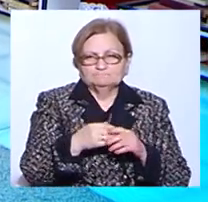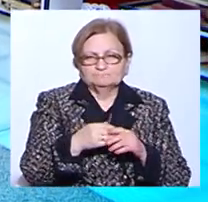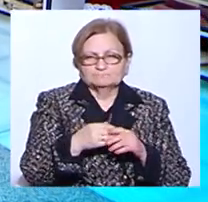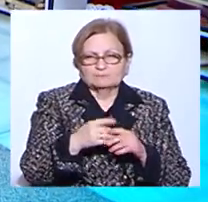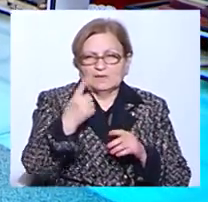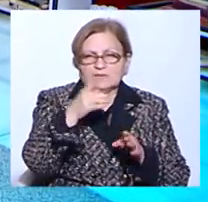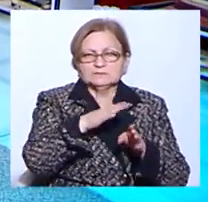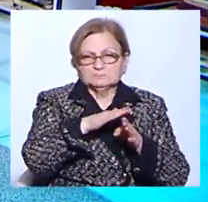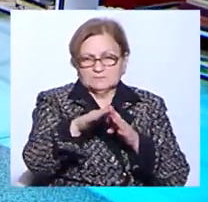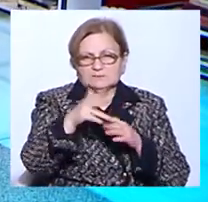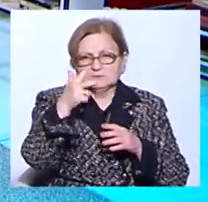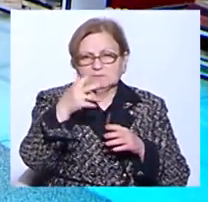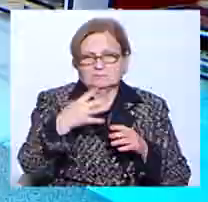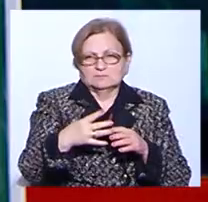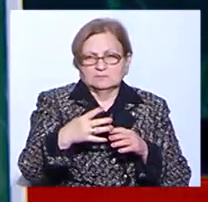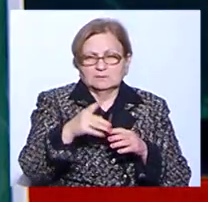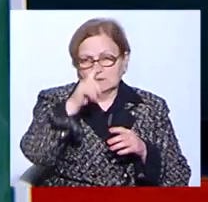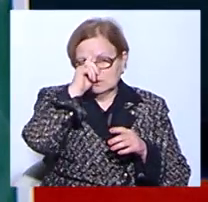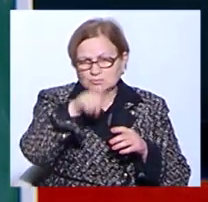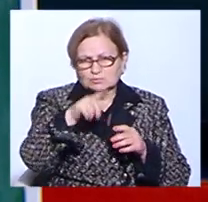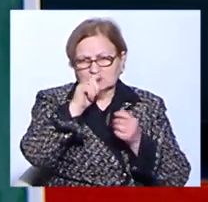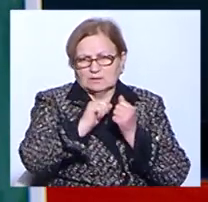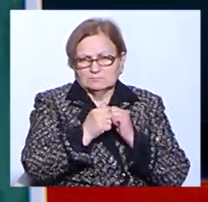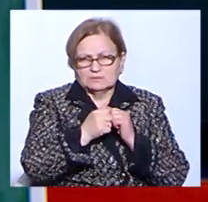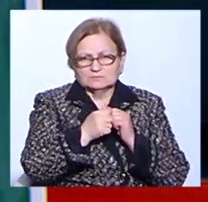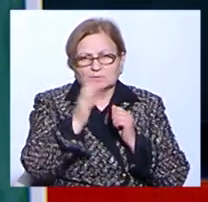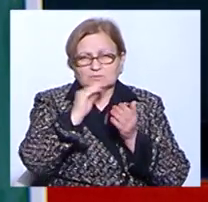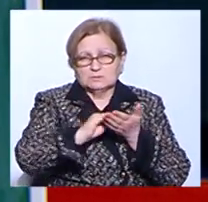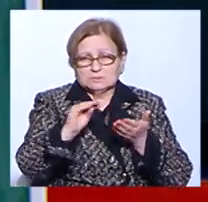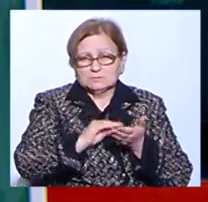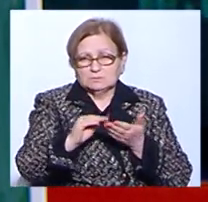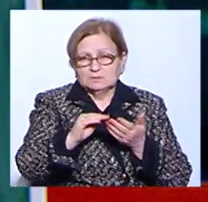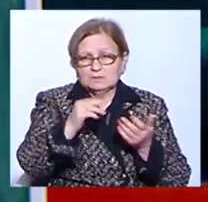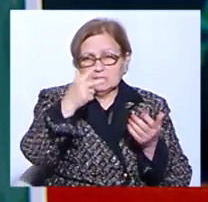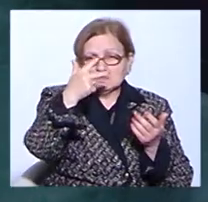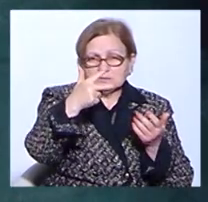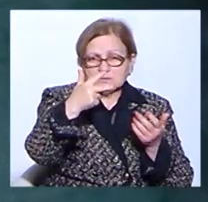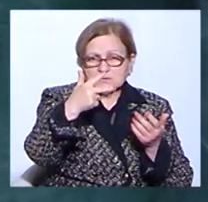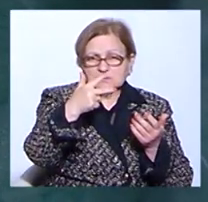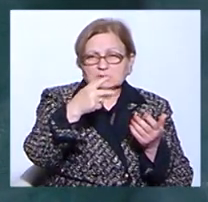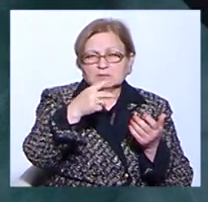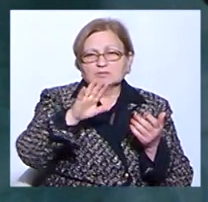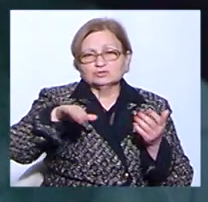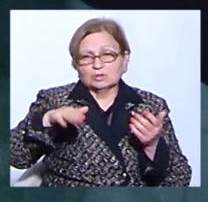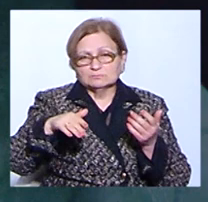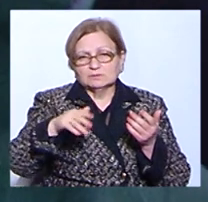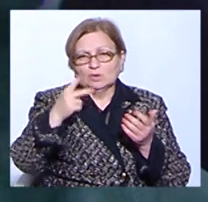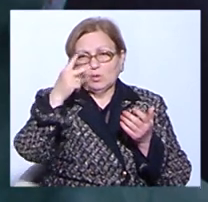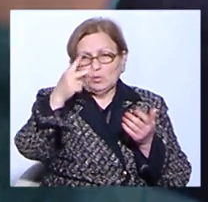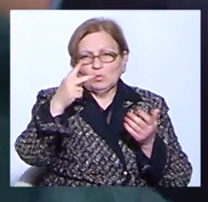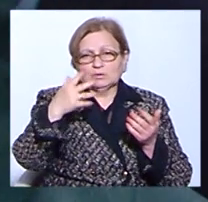1 მთელი 3 მე-4-ი. ვახსოვდეს, როდესაც წერ 3 და შემდეგ მაგალითად